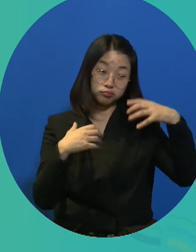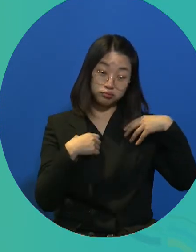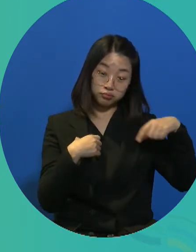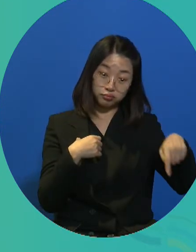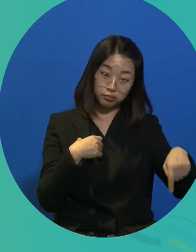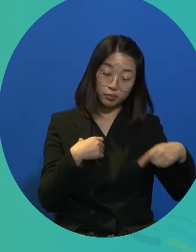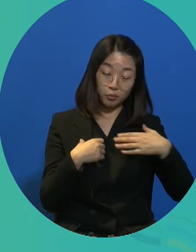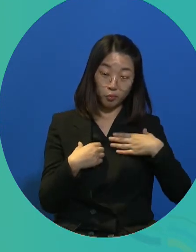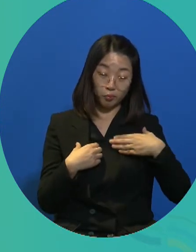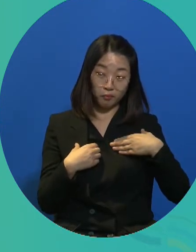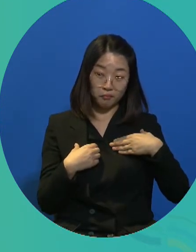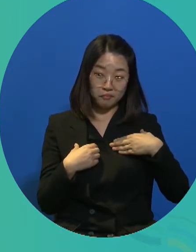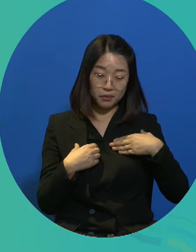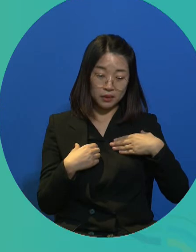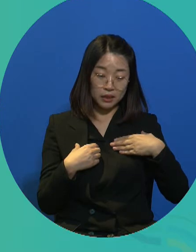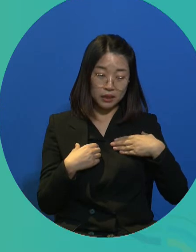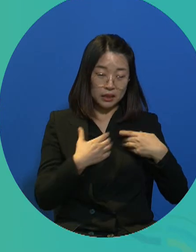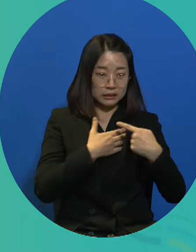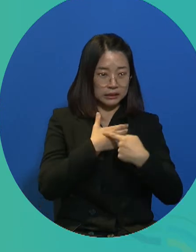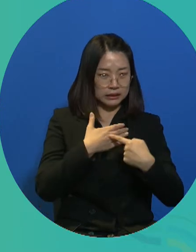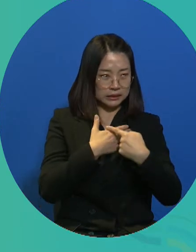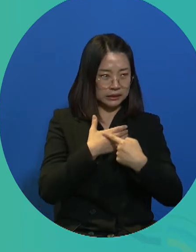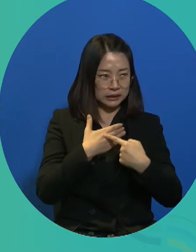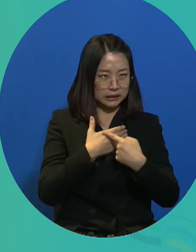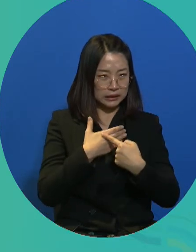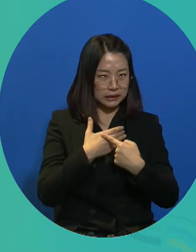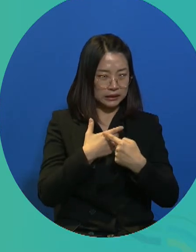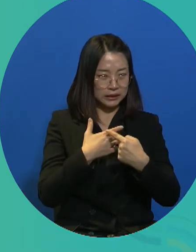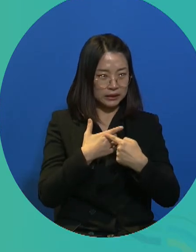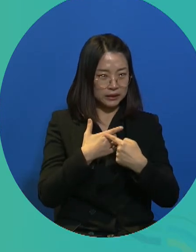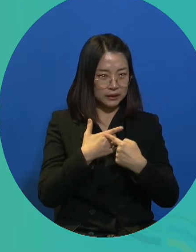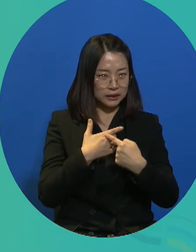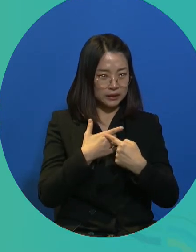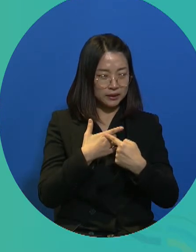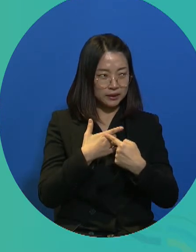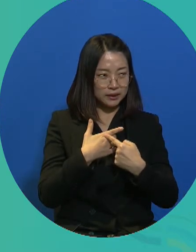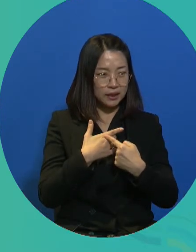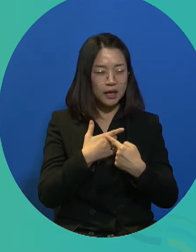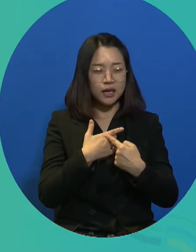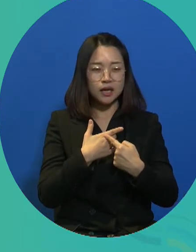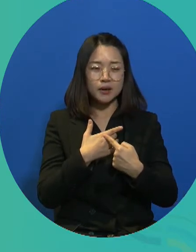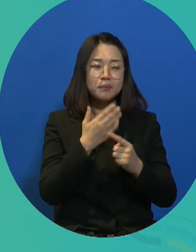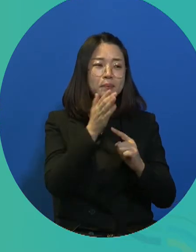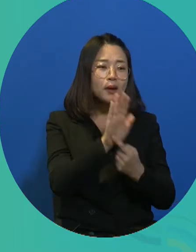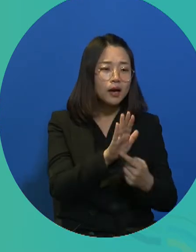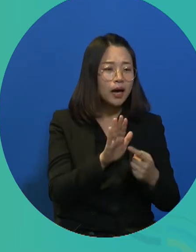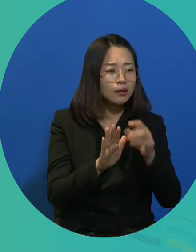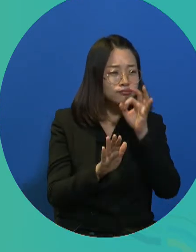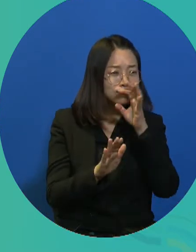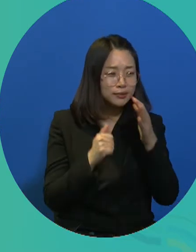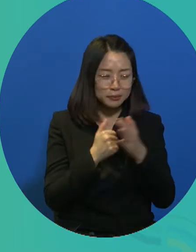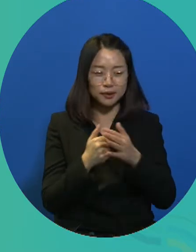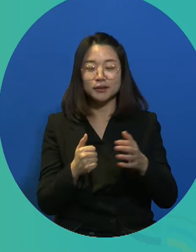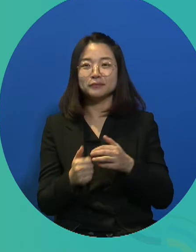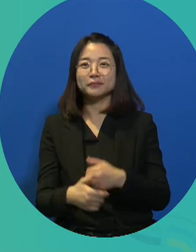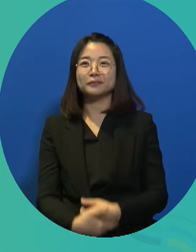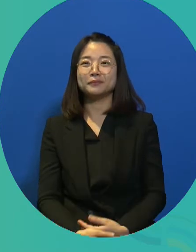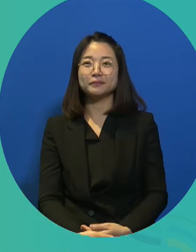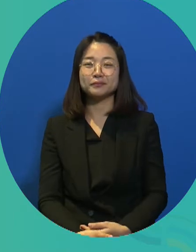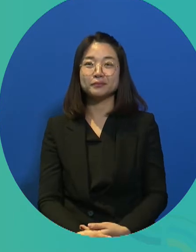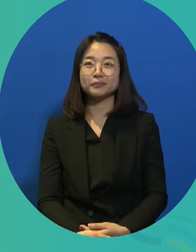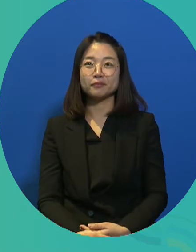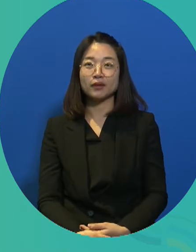본인들의 명예가 실추될 수 있기 때문에 유엔의 그 CRPD 장애인권리 협약